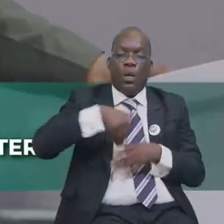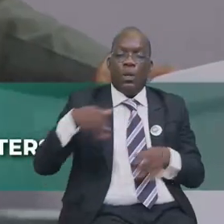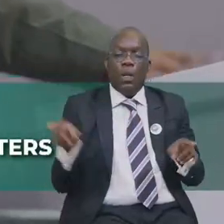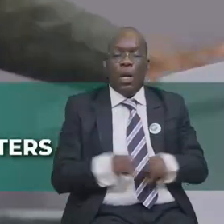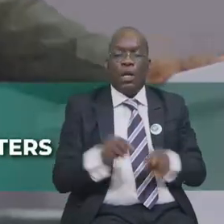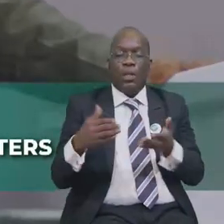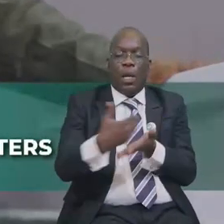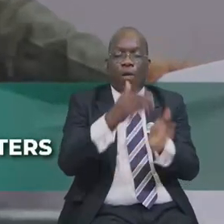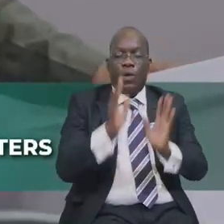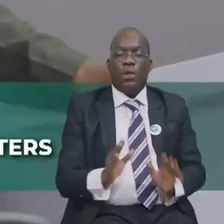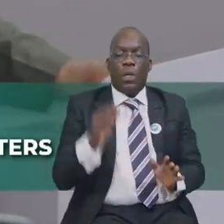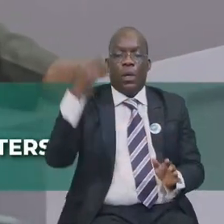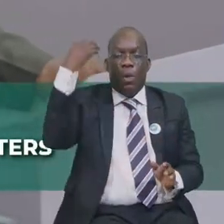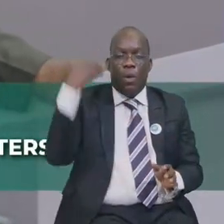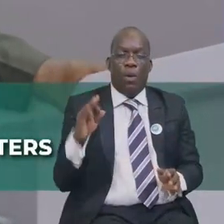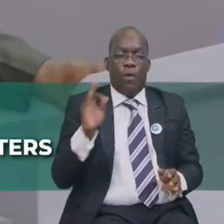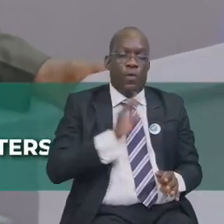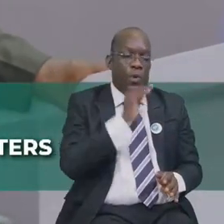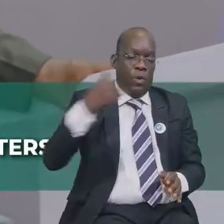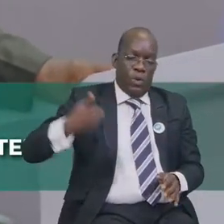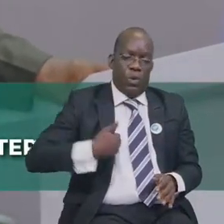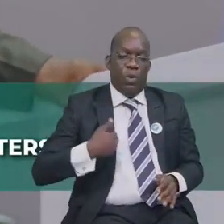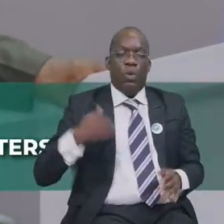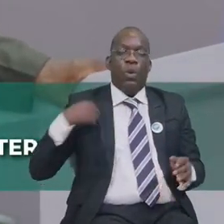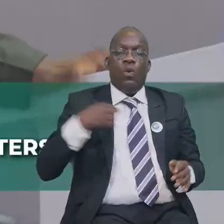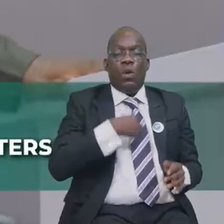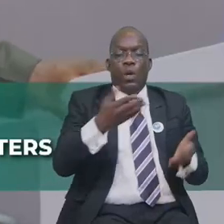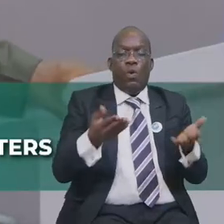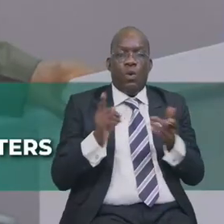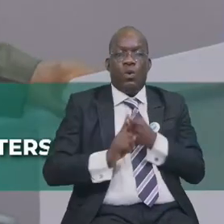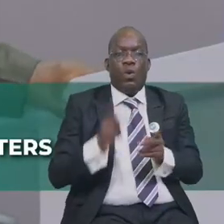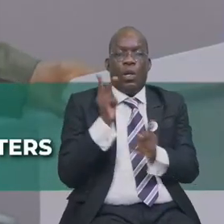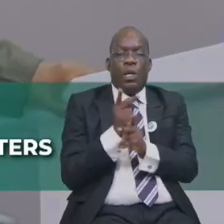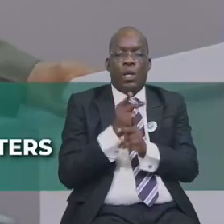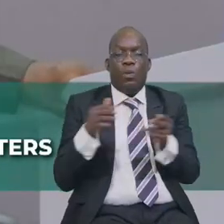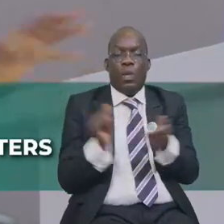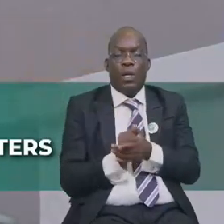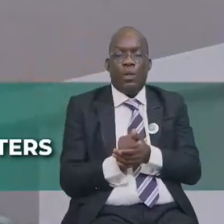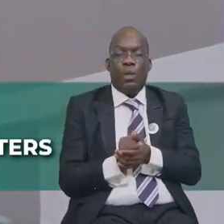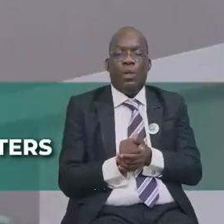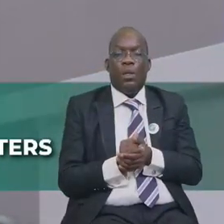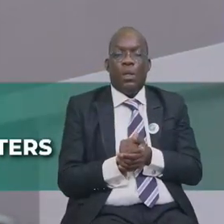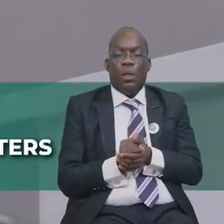âmes. Et nous voulons maintenir cela.